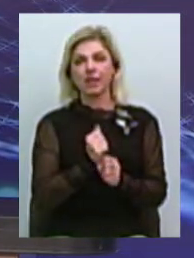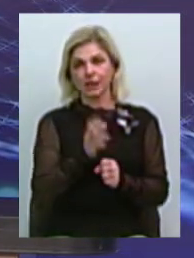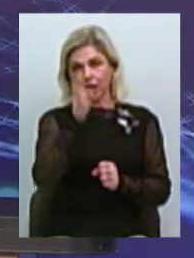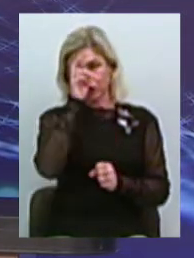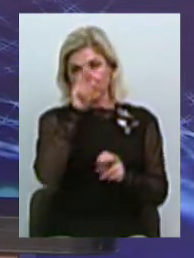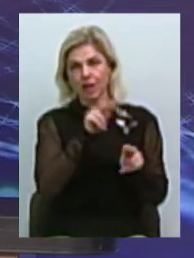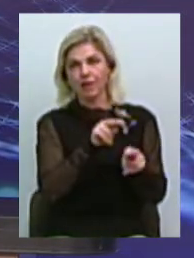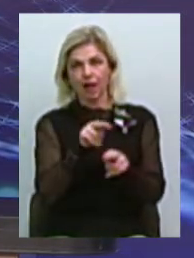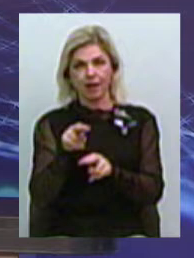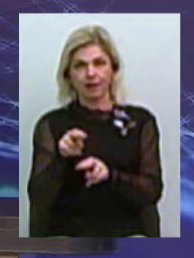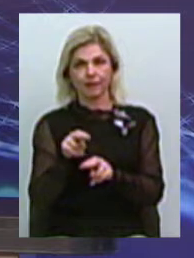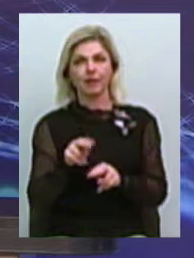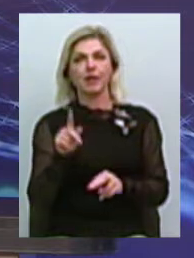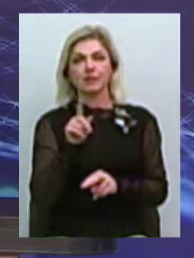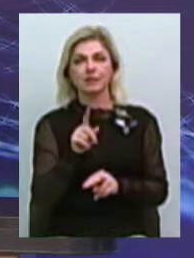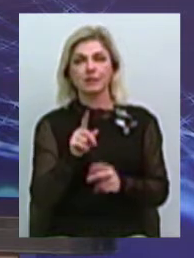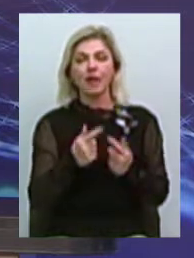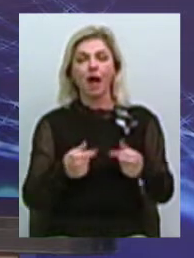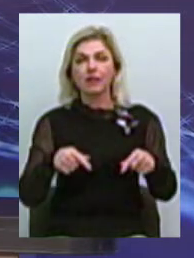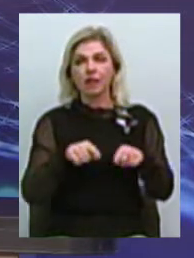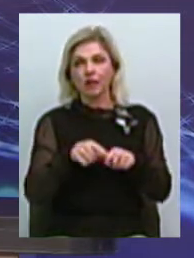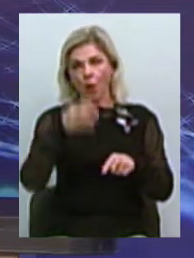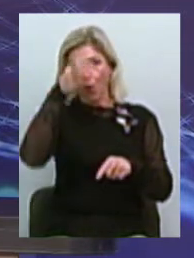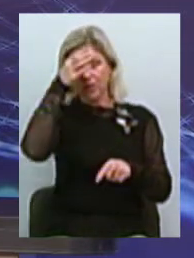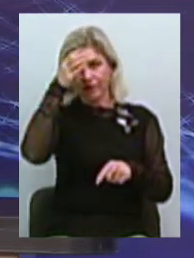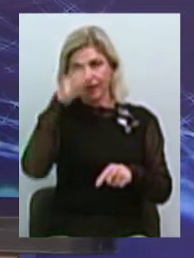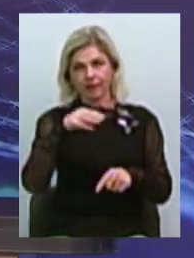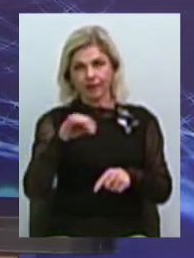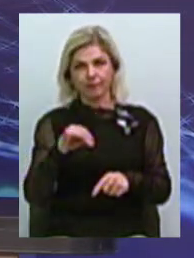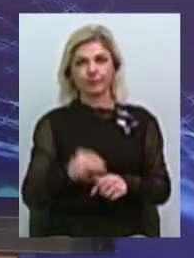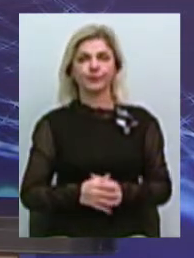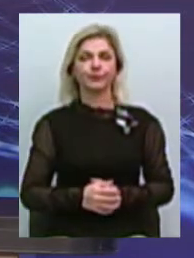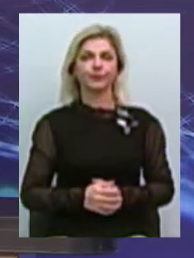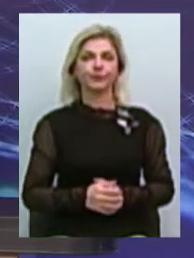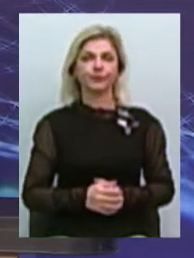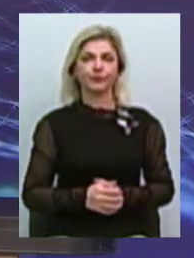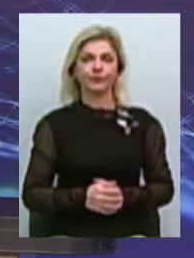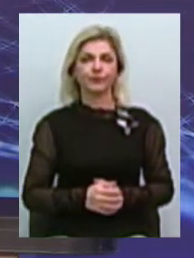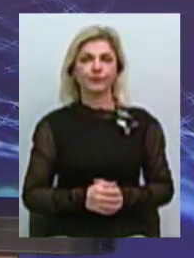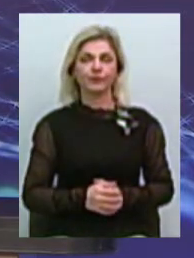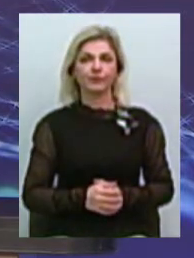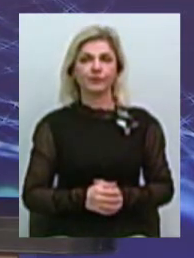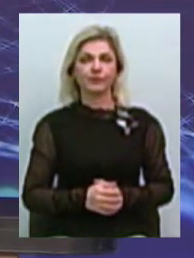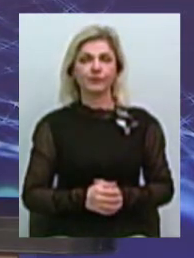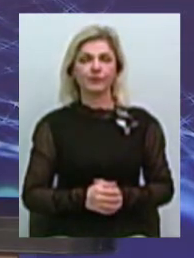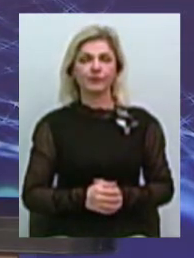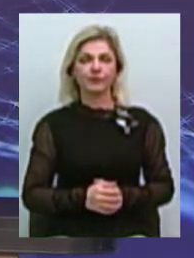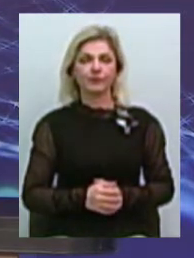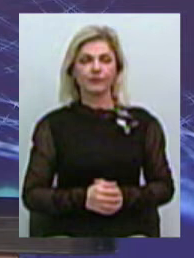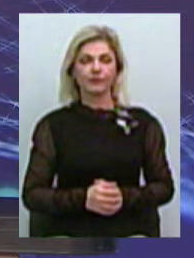державний нагляд закладів освіти. І, відповідно,